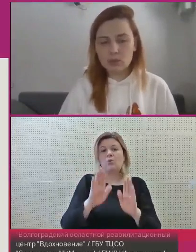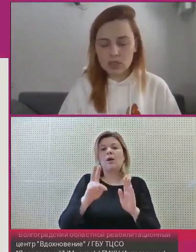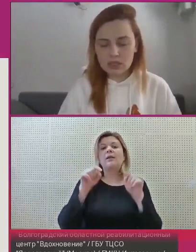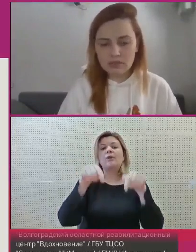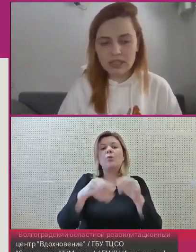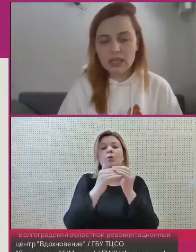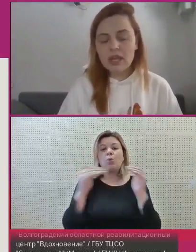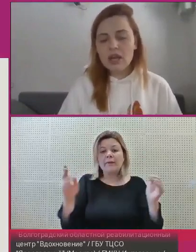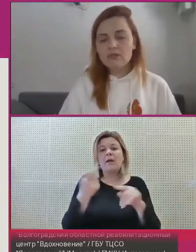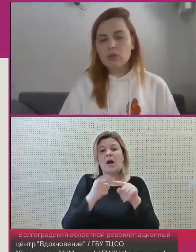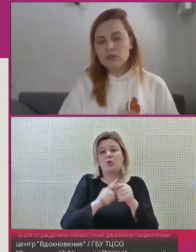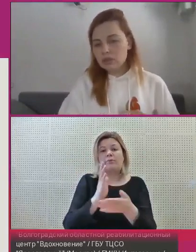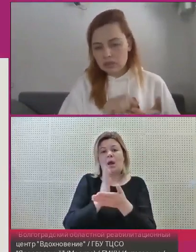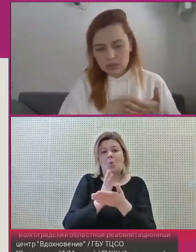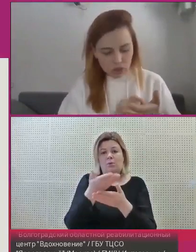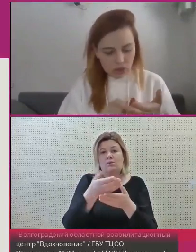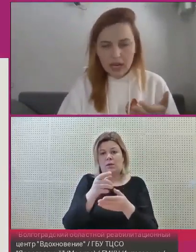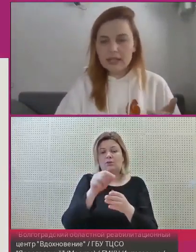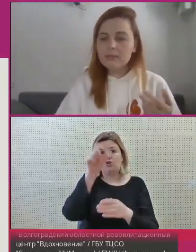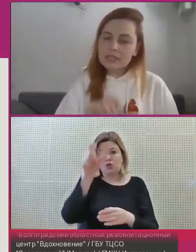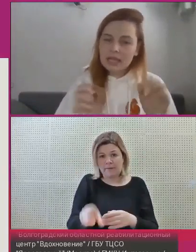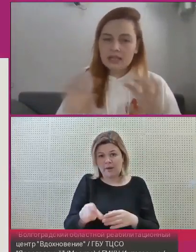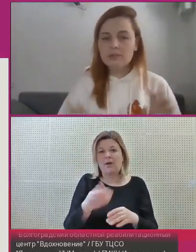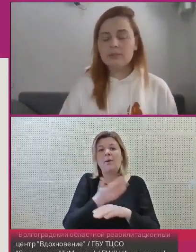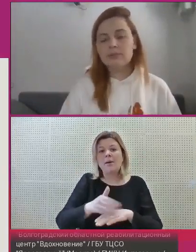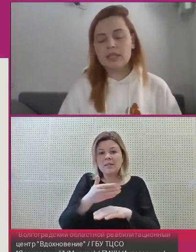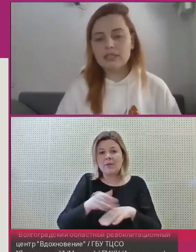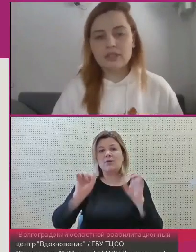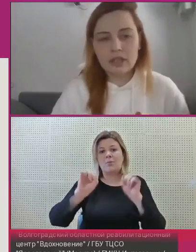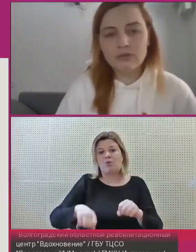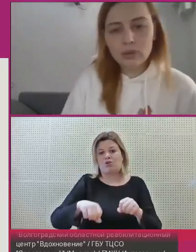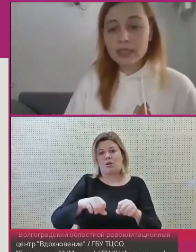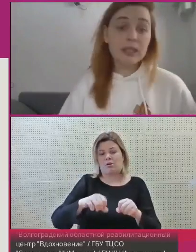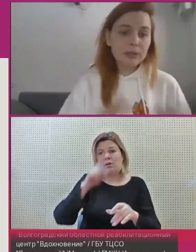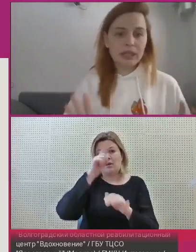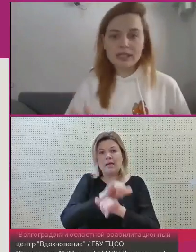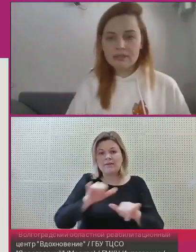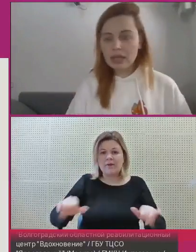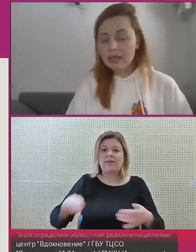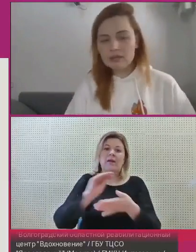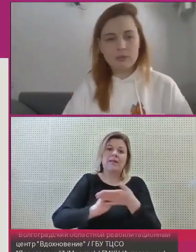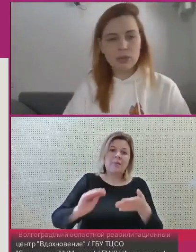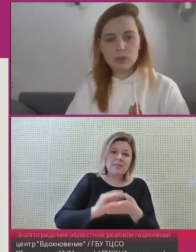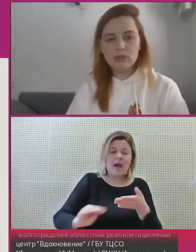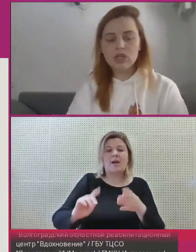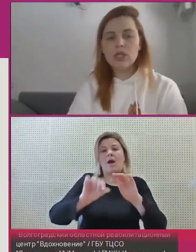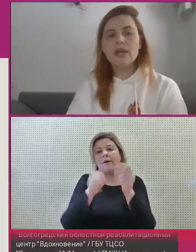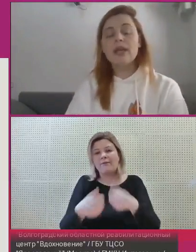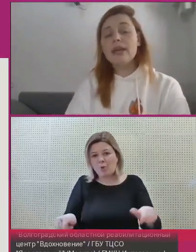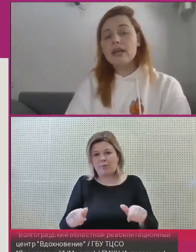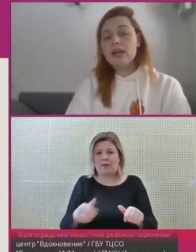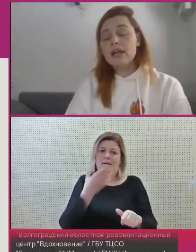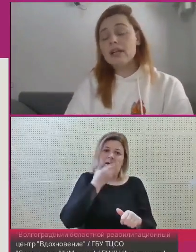постепенно это можно развивать, вот, начеркали, написали, красивенько оформили, либо некрасивенько, это абсолютно не